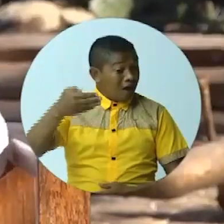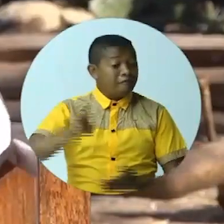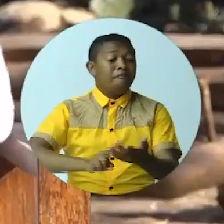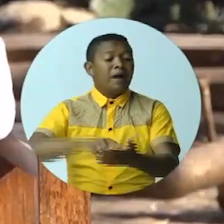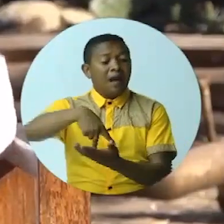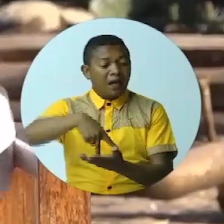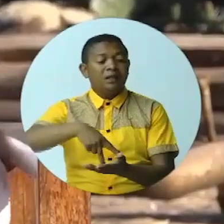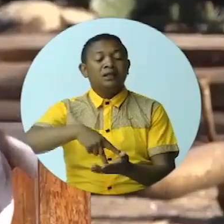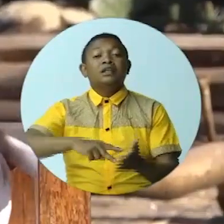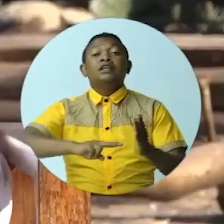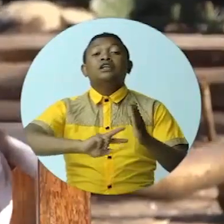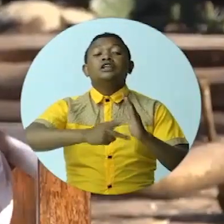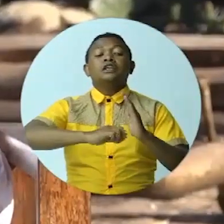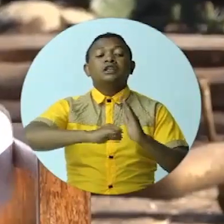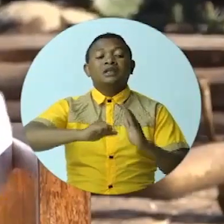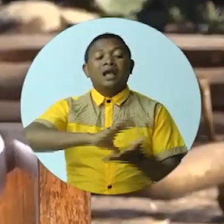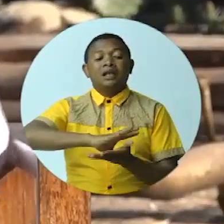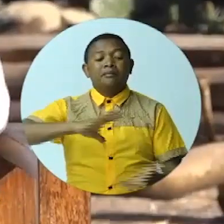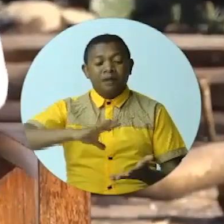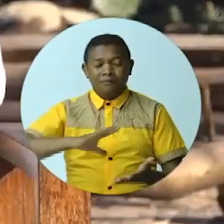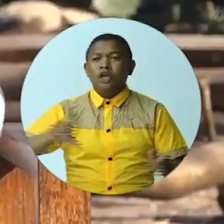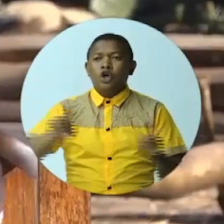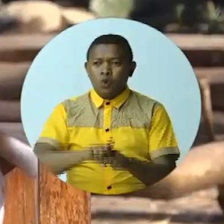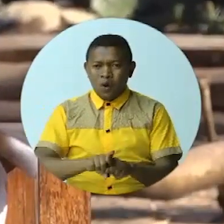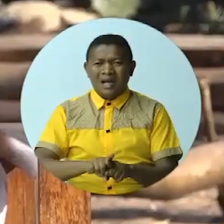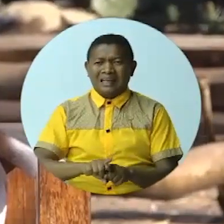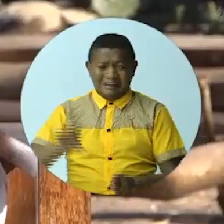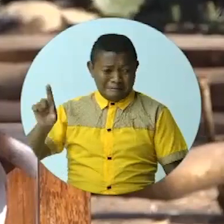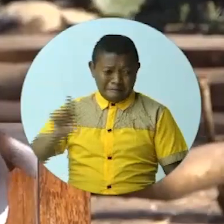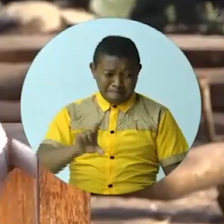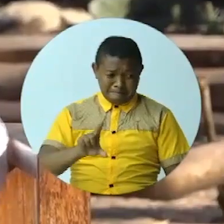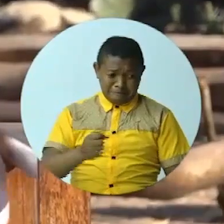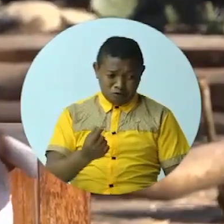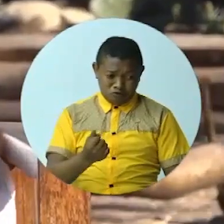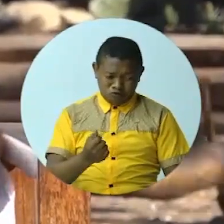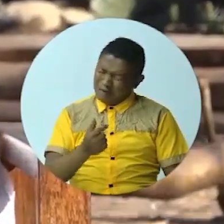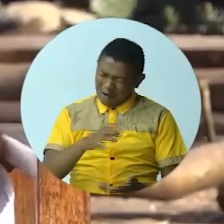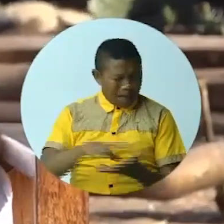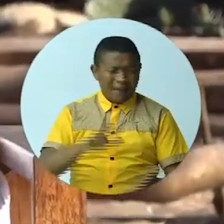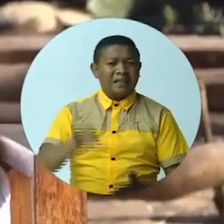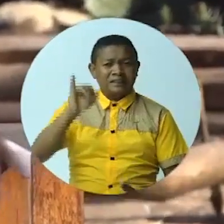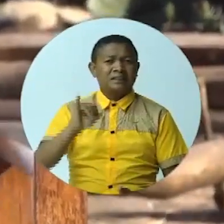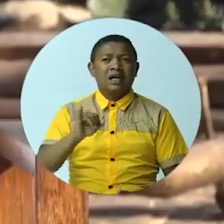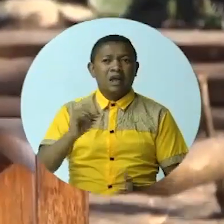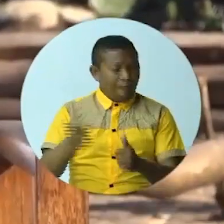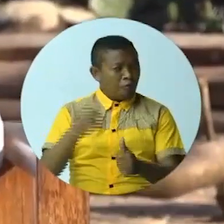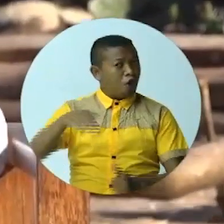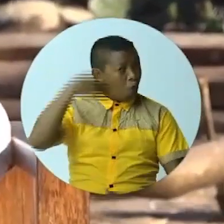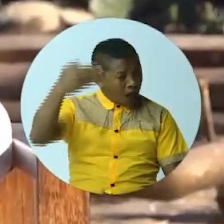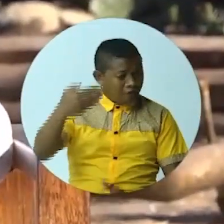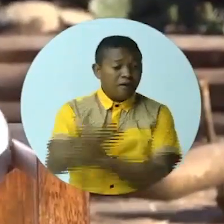famatsimbola anisany no lehibe indrindra atao manomboka mitona ho avy dia apetratsika aty atsimo amin'ny